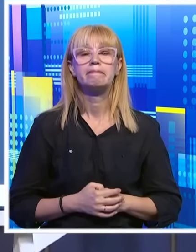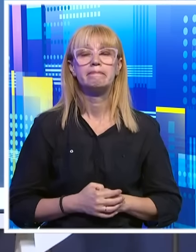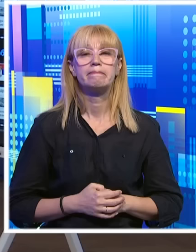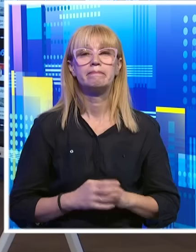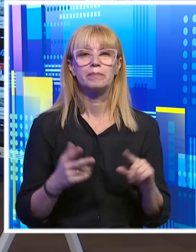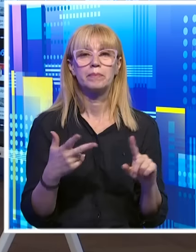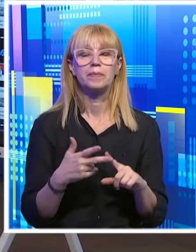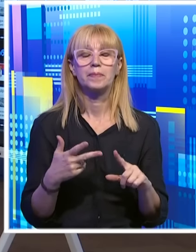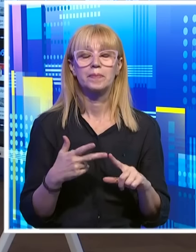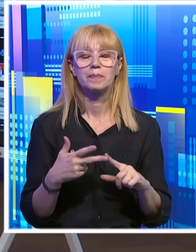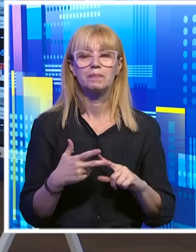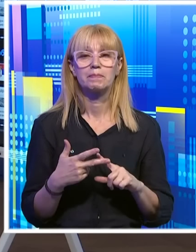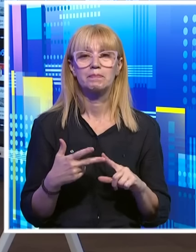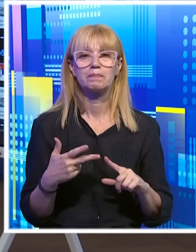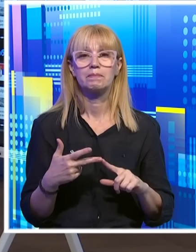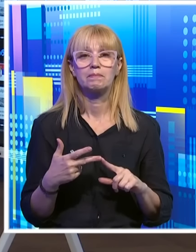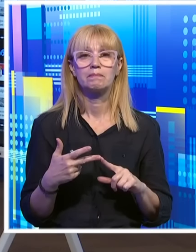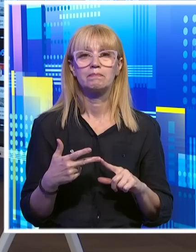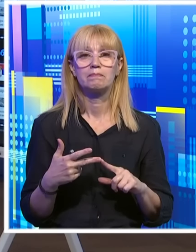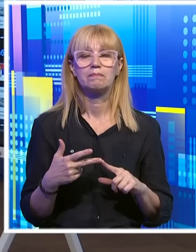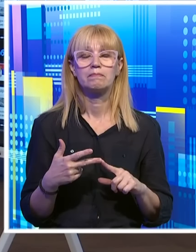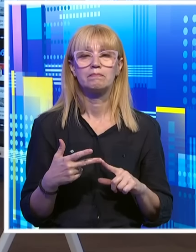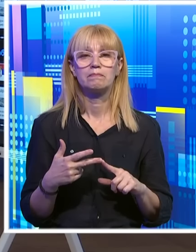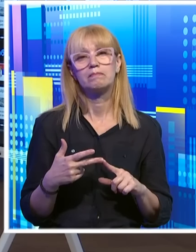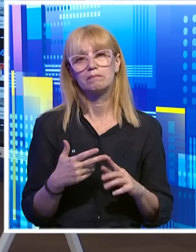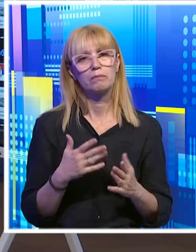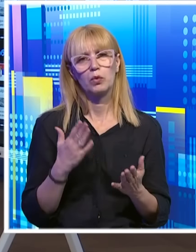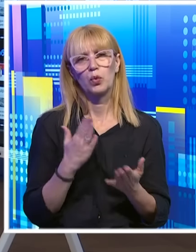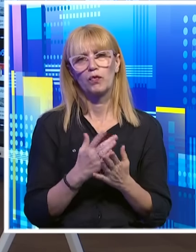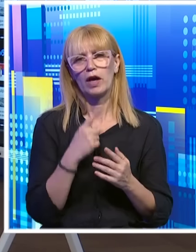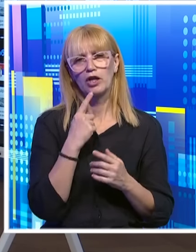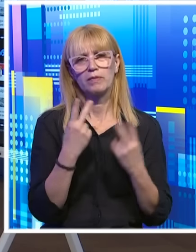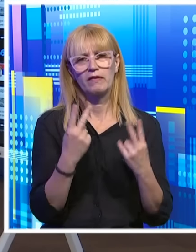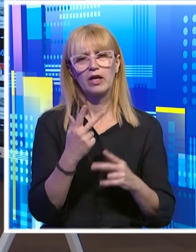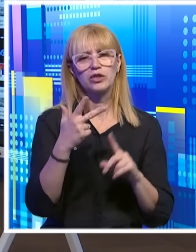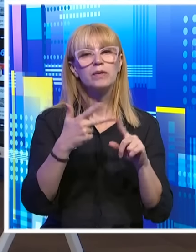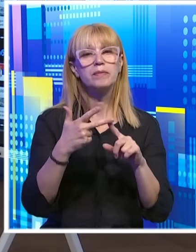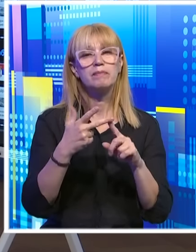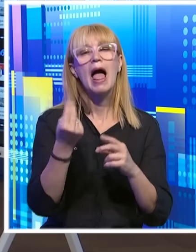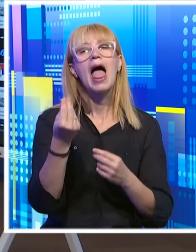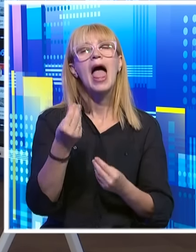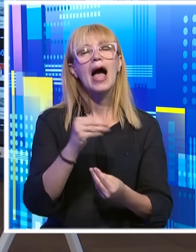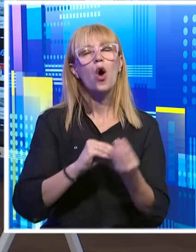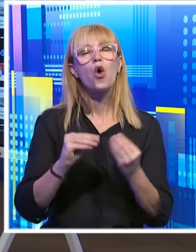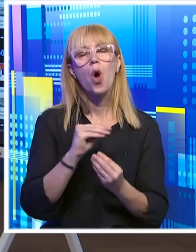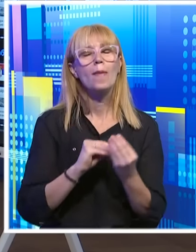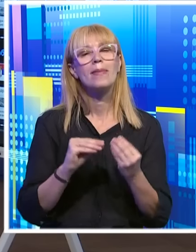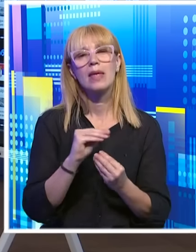i po 3 uvek ja to naglasim ali to je ekonomija